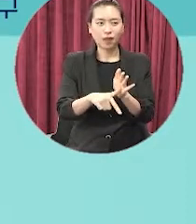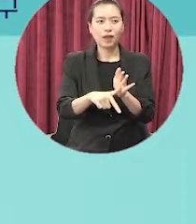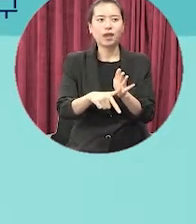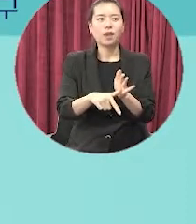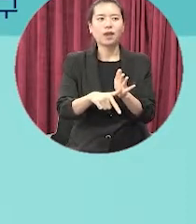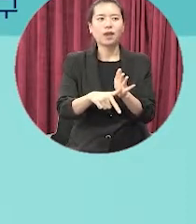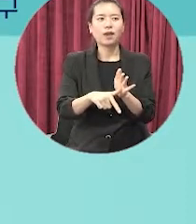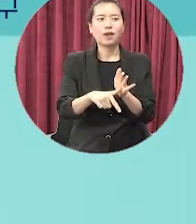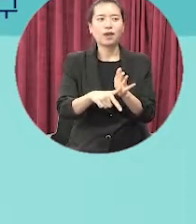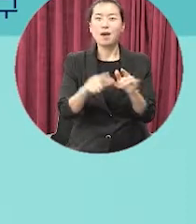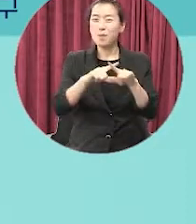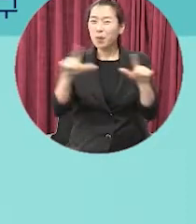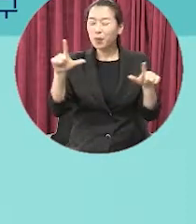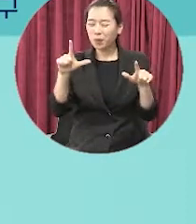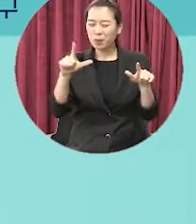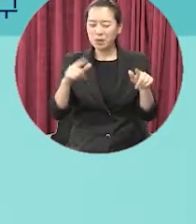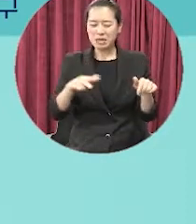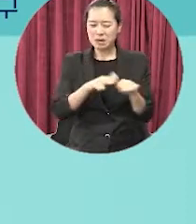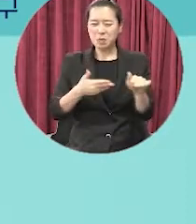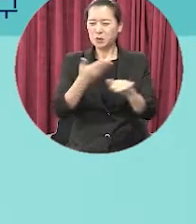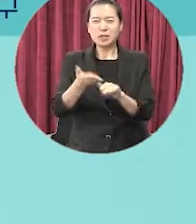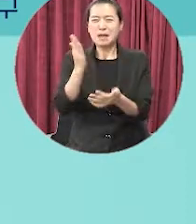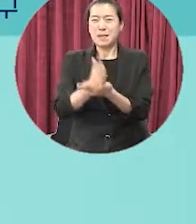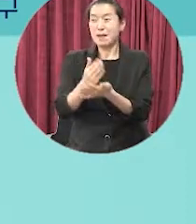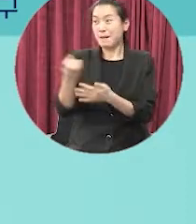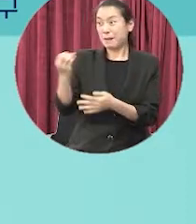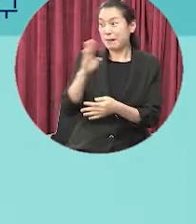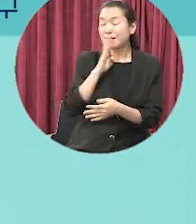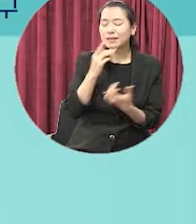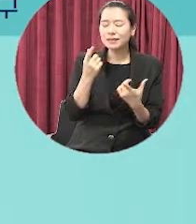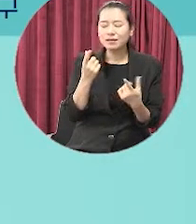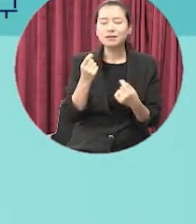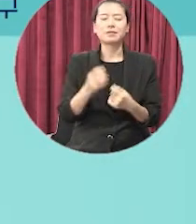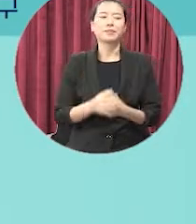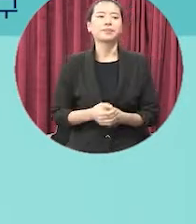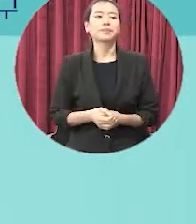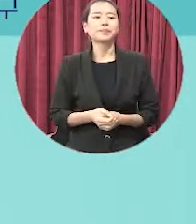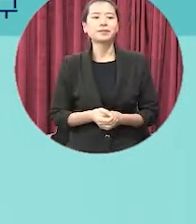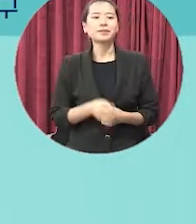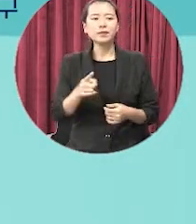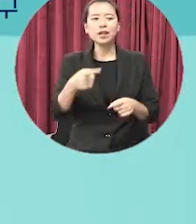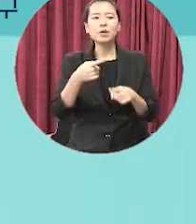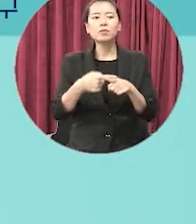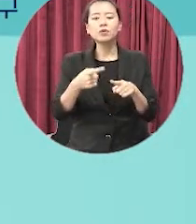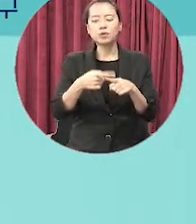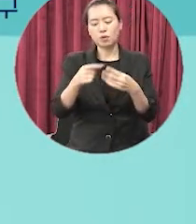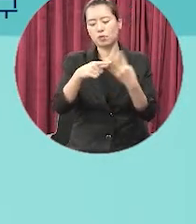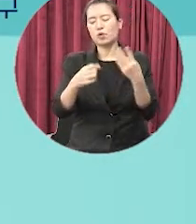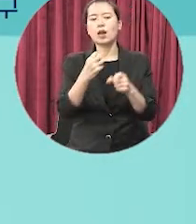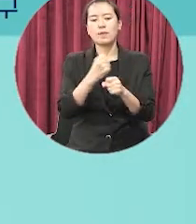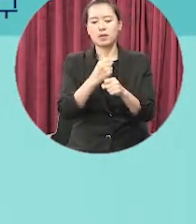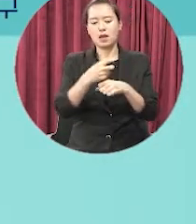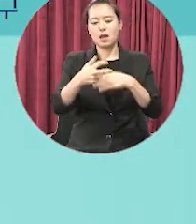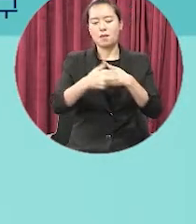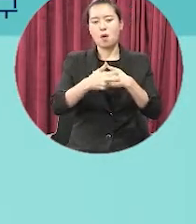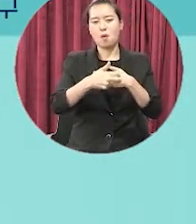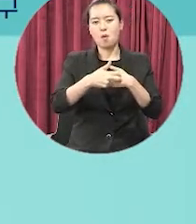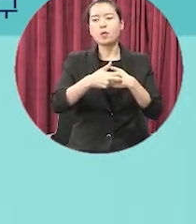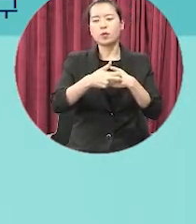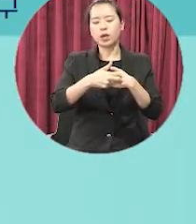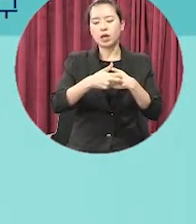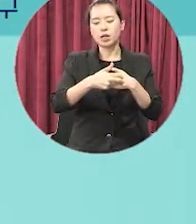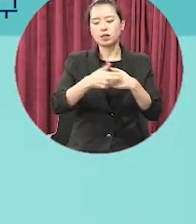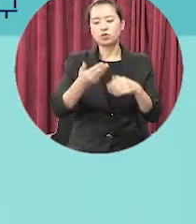바깥으로 나간 거 엄청 싫어 하지 않습니까 그래서 캐릭터 주지 말고 데이터 구조 금이 가 같으니까 그래도 프로그램을 만들어서 병원으로 보내고 경우